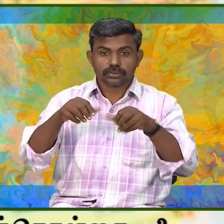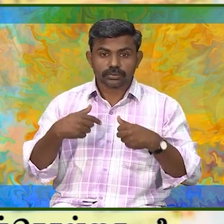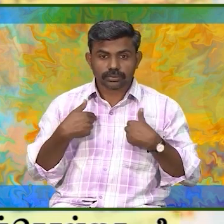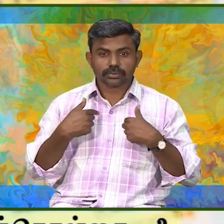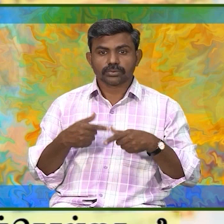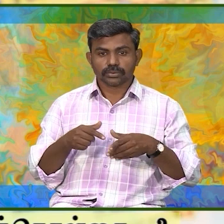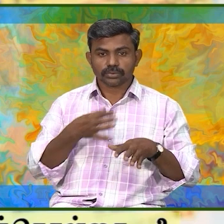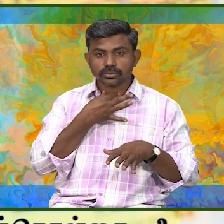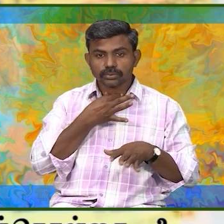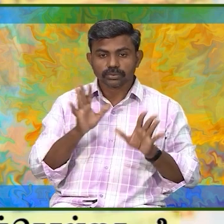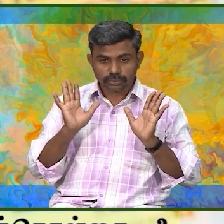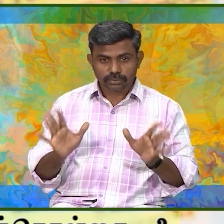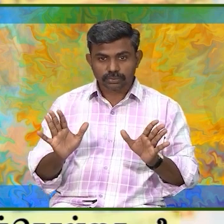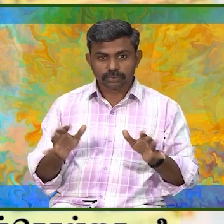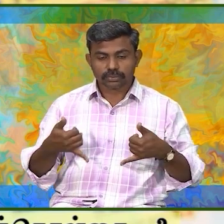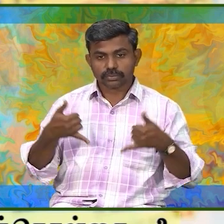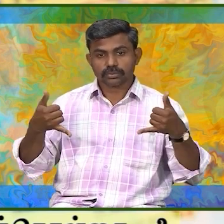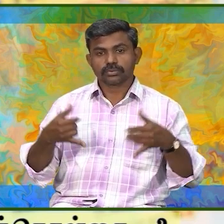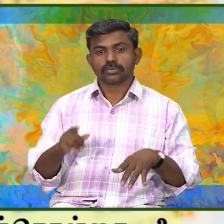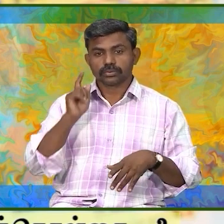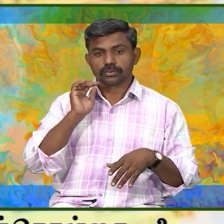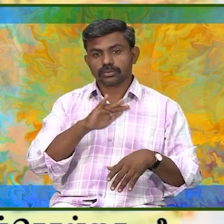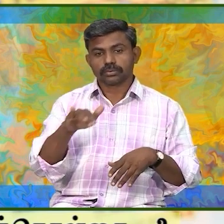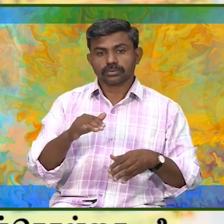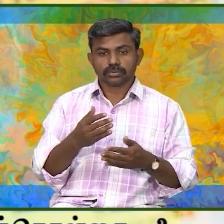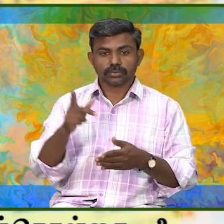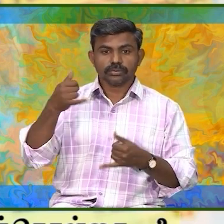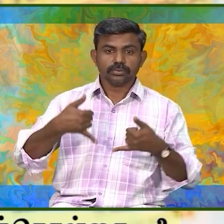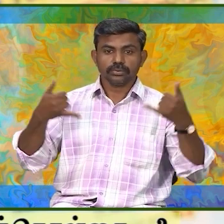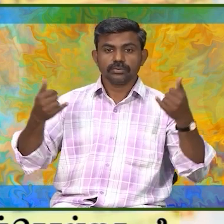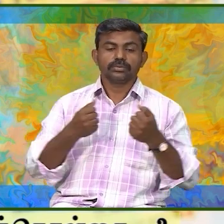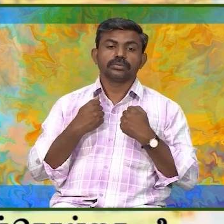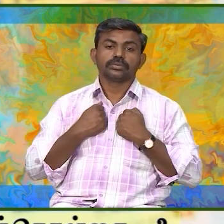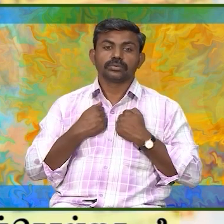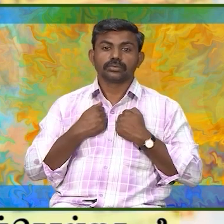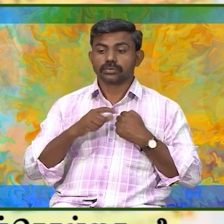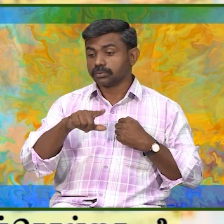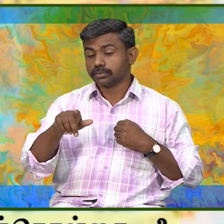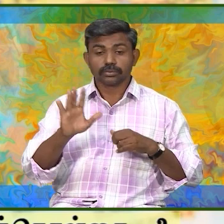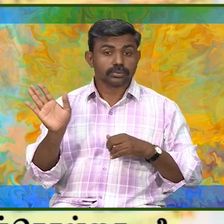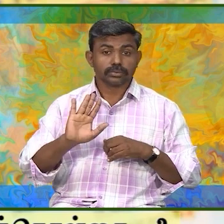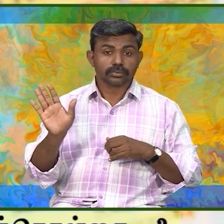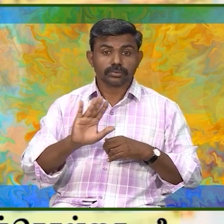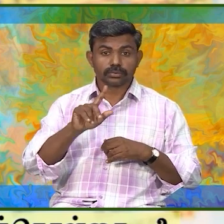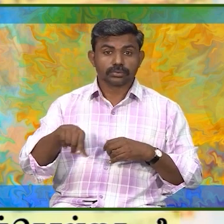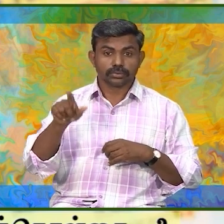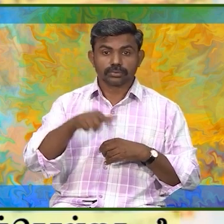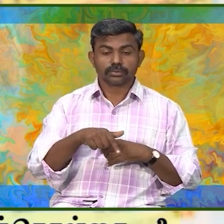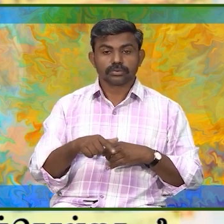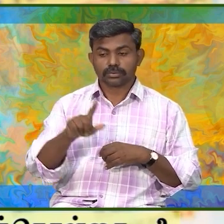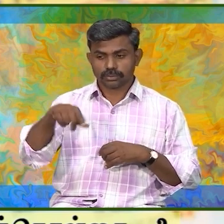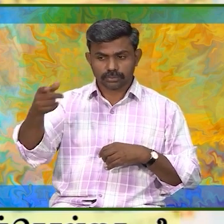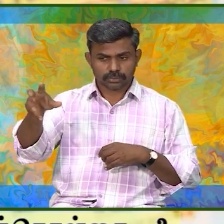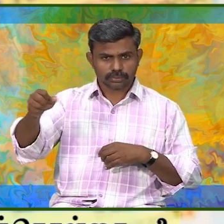நம்ம உண்மையான இந்திய குடிமகன் நாட்டுப்பற்றோடு இருந்தால் ஆக்கிரமிப்பை நாம் செய்யவே கூடாது. அடுத்தவங்க பொருள் நமக்கு